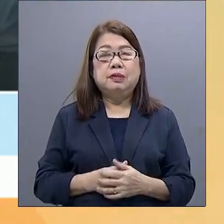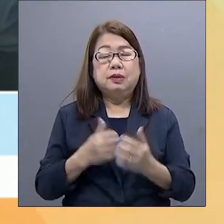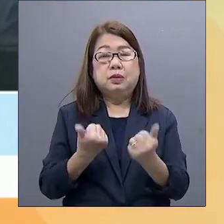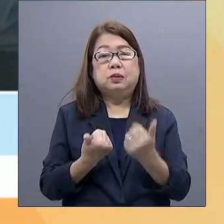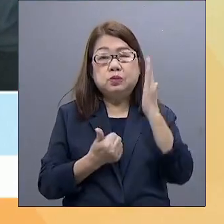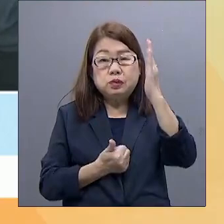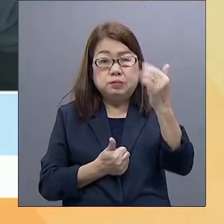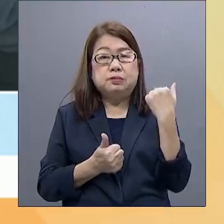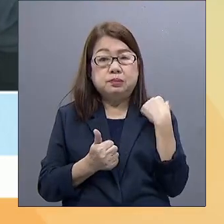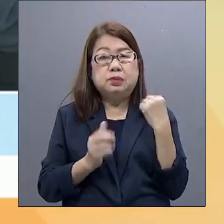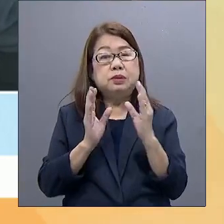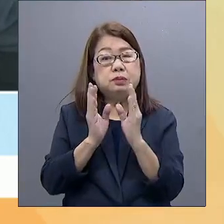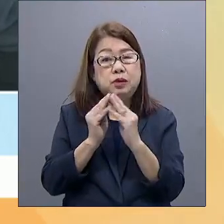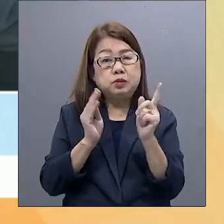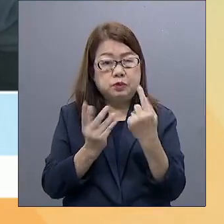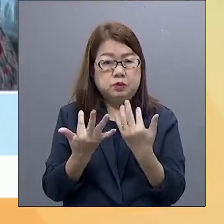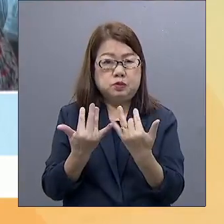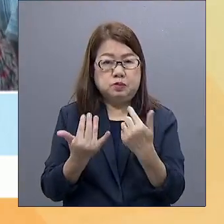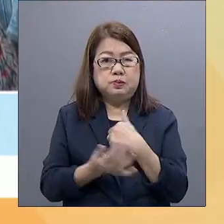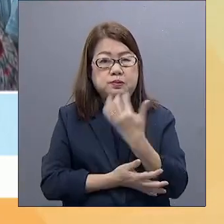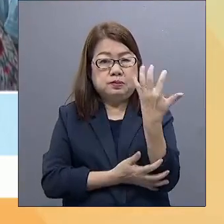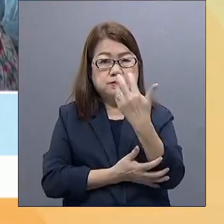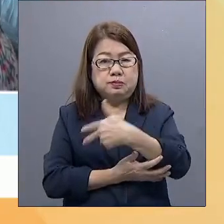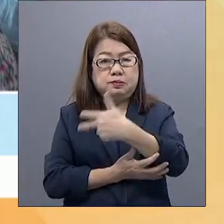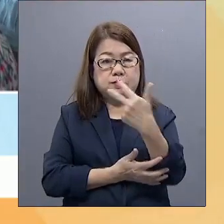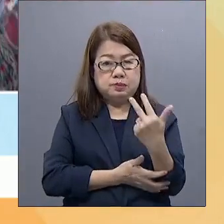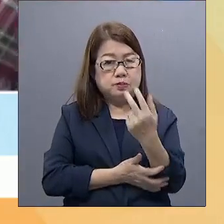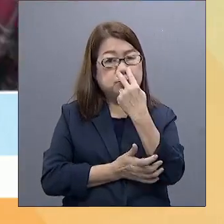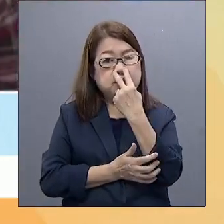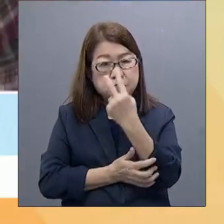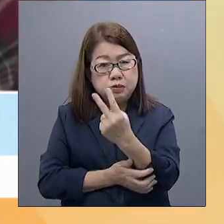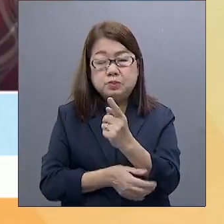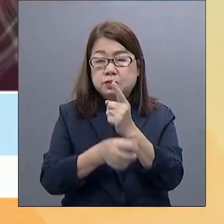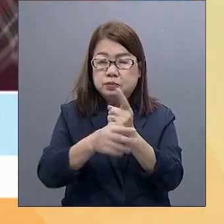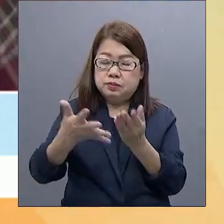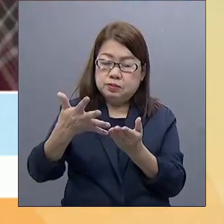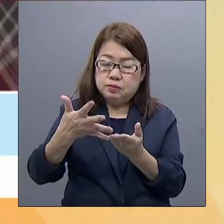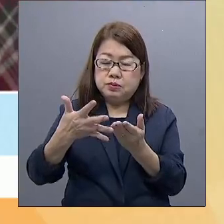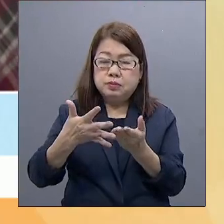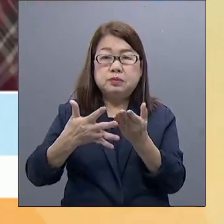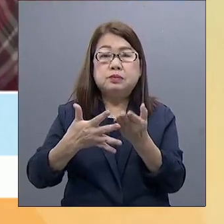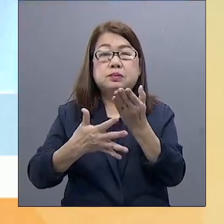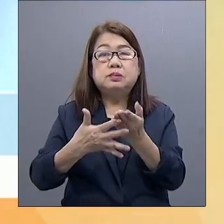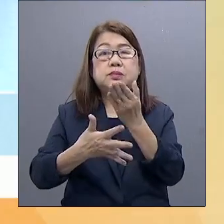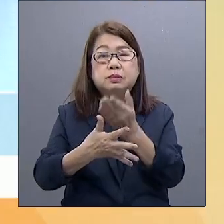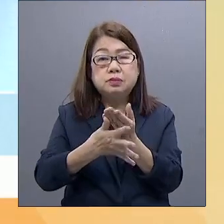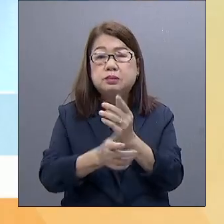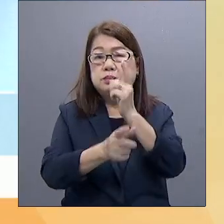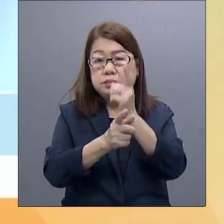ชุมครั้งต่อไปถาทกขนตอน bådeเข้าสู่กระบวลการ tuvoาบบิ preguntas